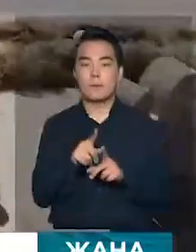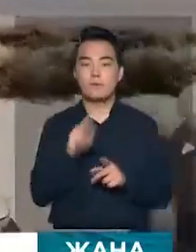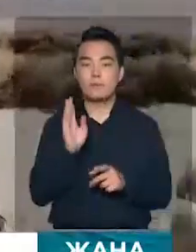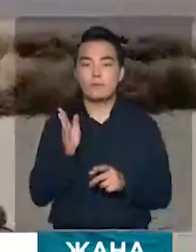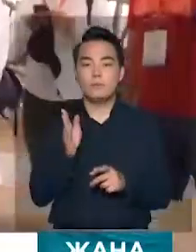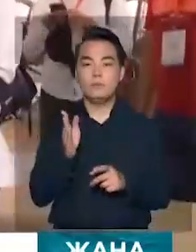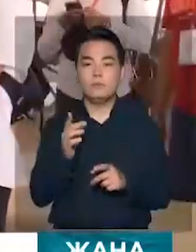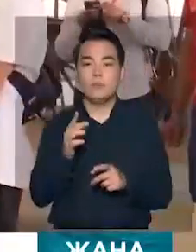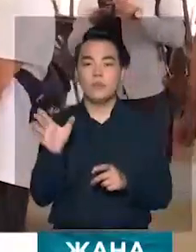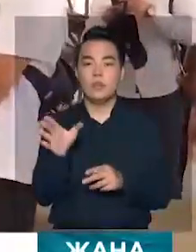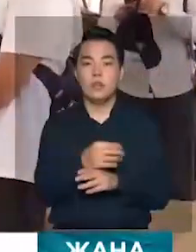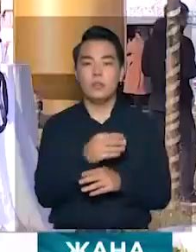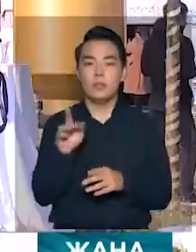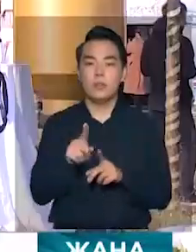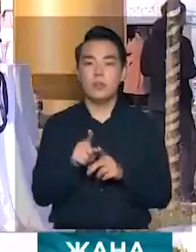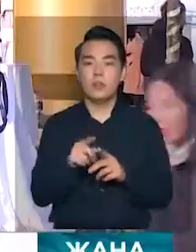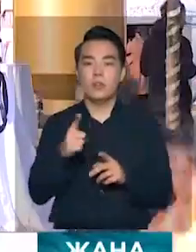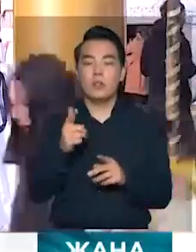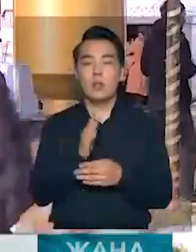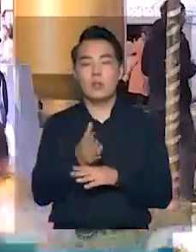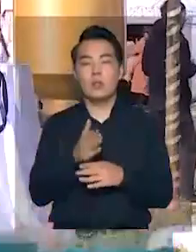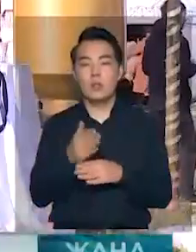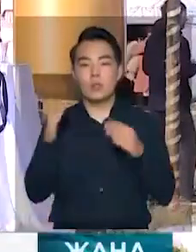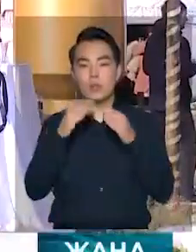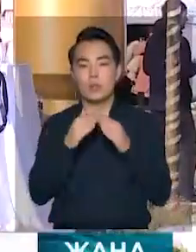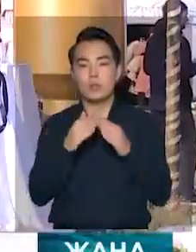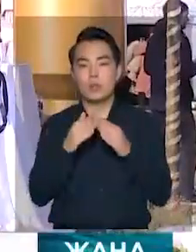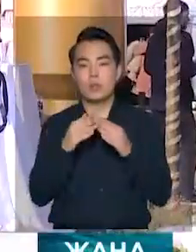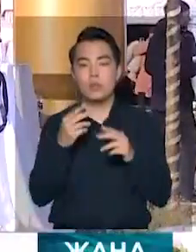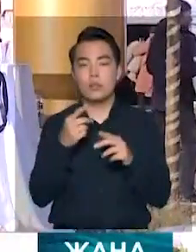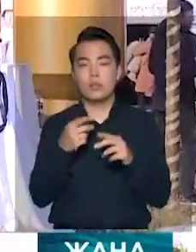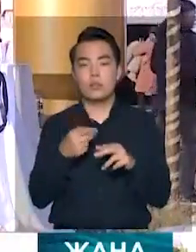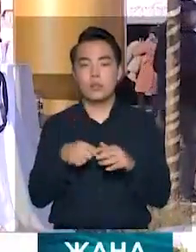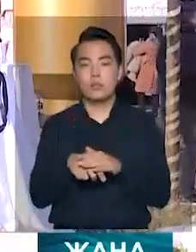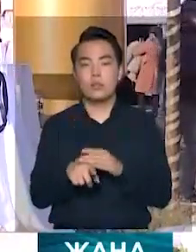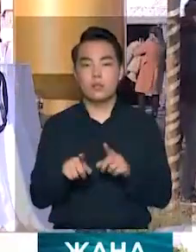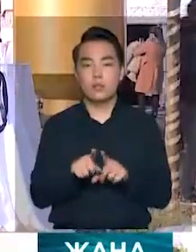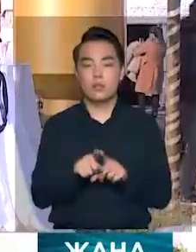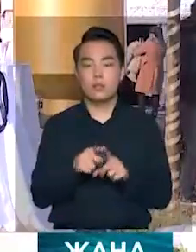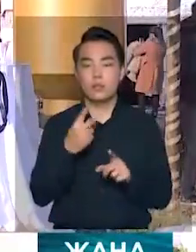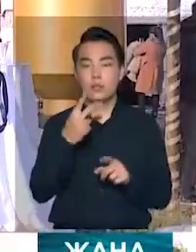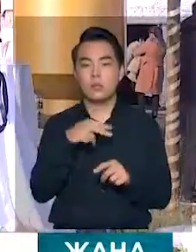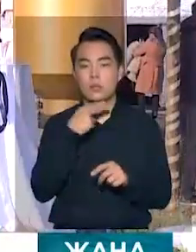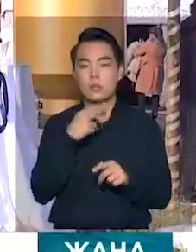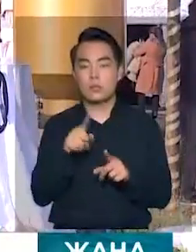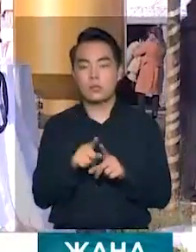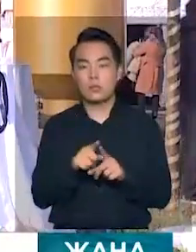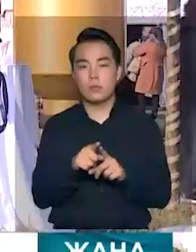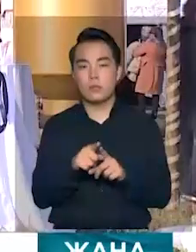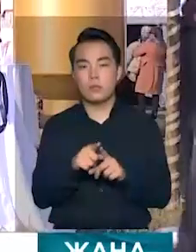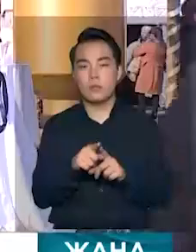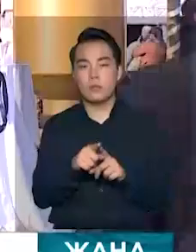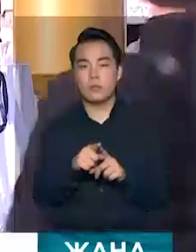Оның 28-і қонақ үй. Әрбір келген турист ол жұмыс орындарының сақталуын қамтамасыз етеді. Қосымша